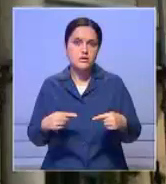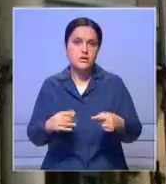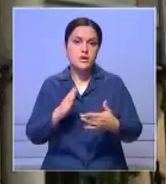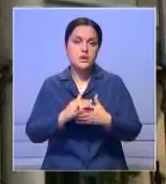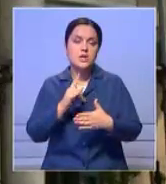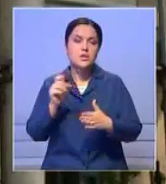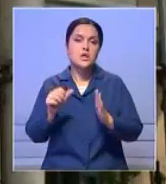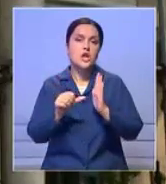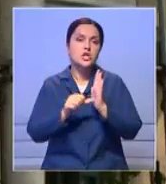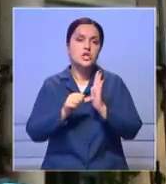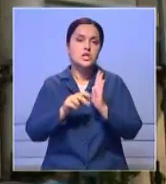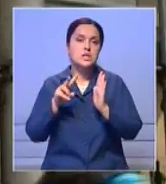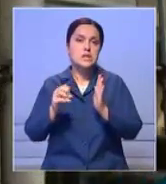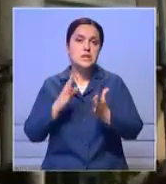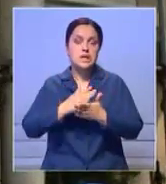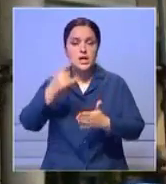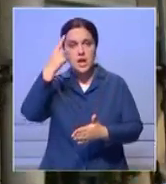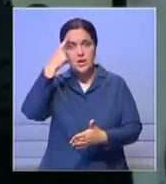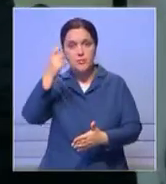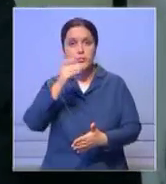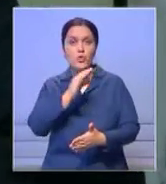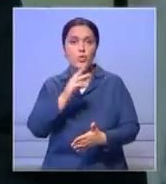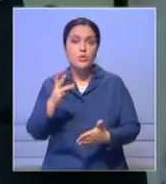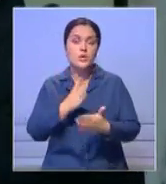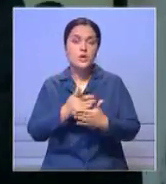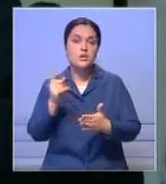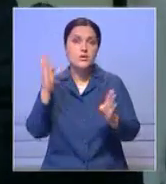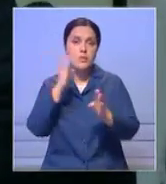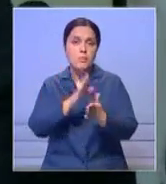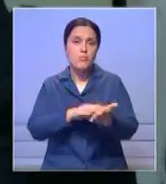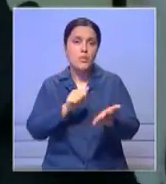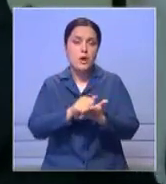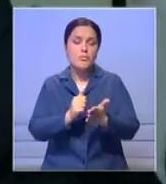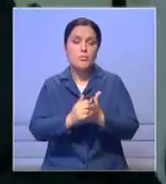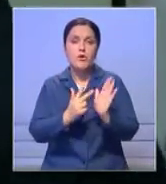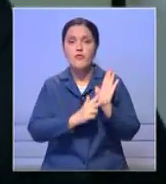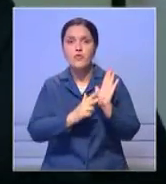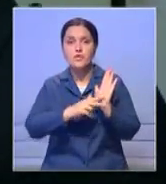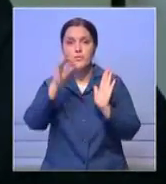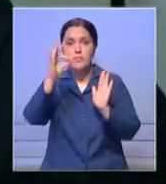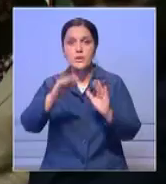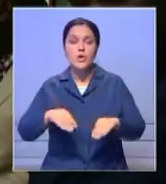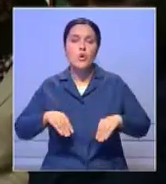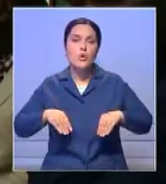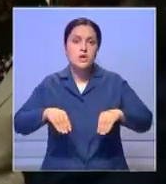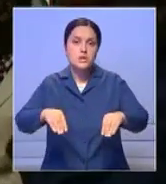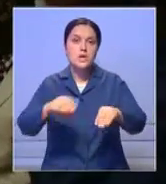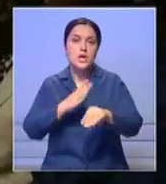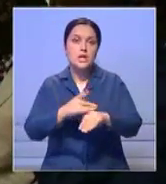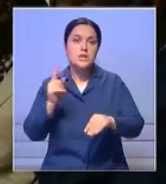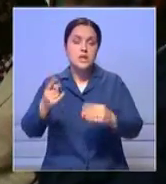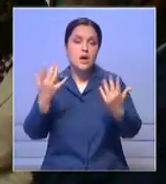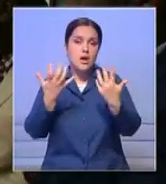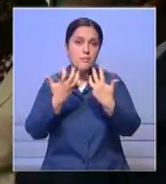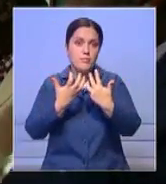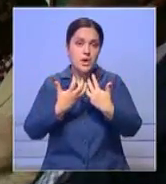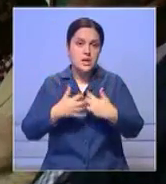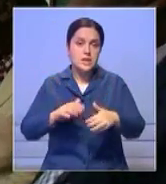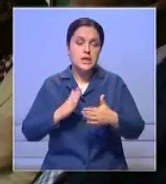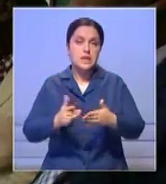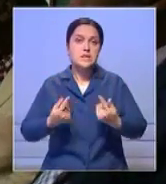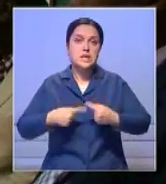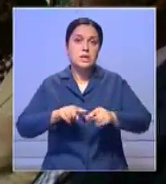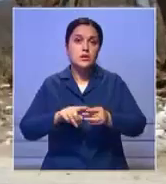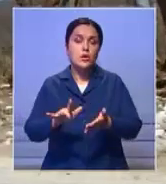на территории республики за последние 6 лет. Как сообщают в ООН, стихия уничтожила до 80% урожая в стране. По